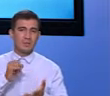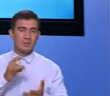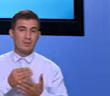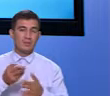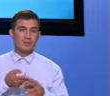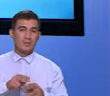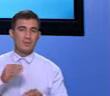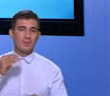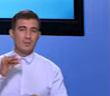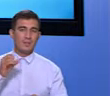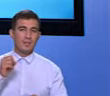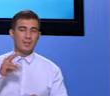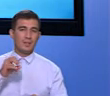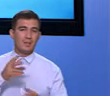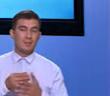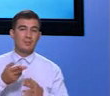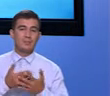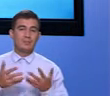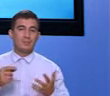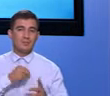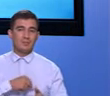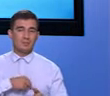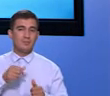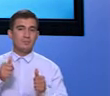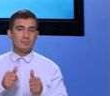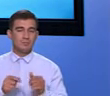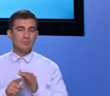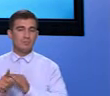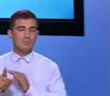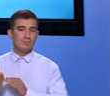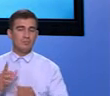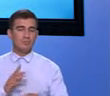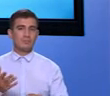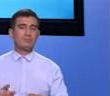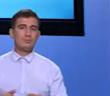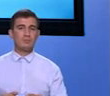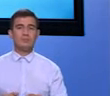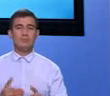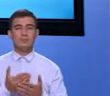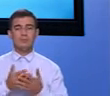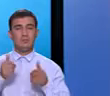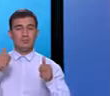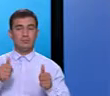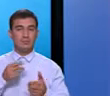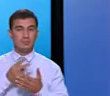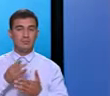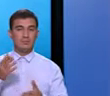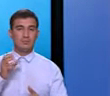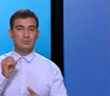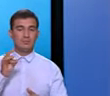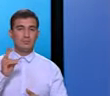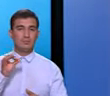feodal tuzumning ba'zi bir xususiyatlari shakllana boshlagan. Mana tasvirda agar ekranda ko'rsak,